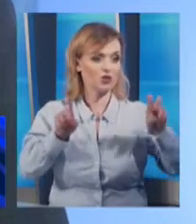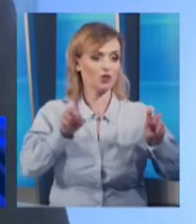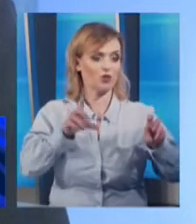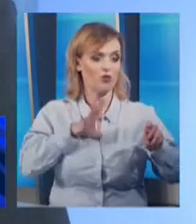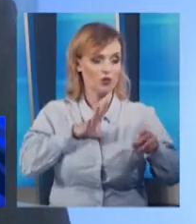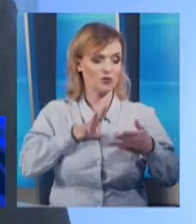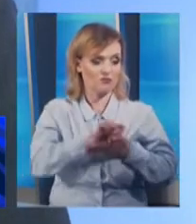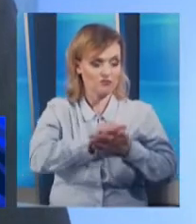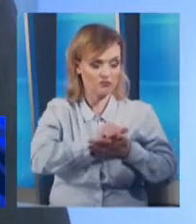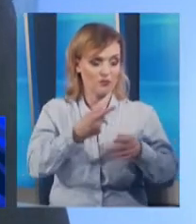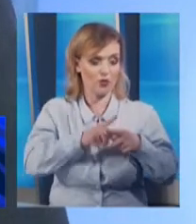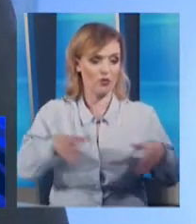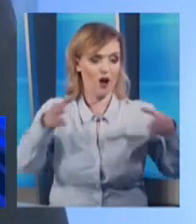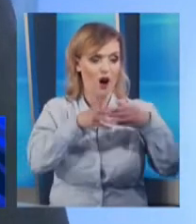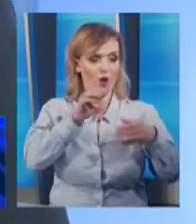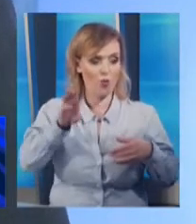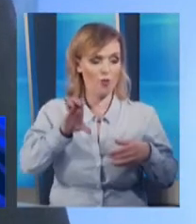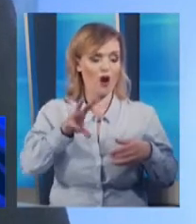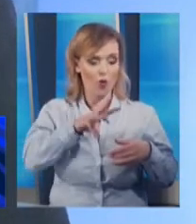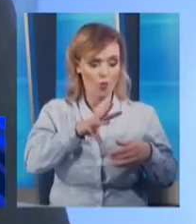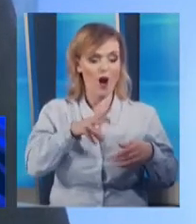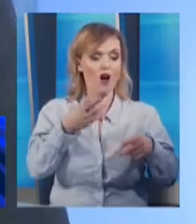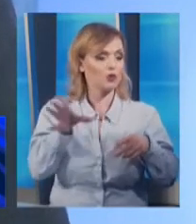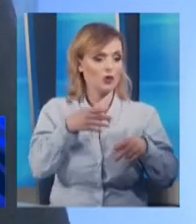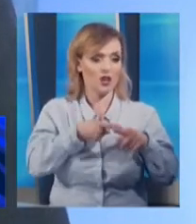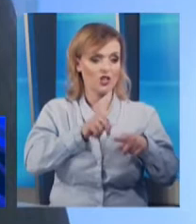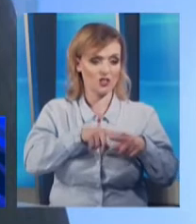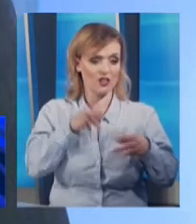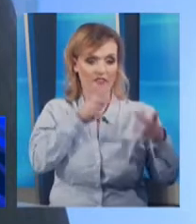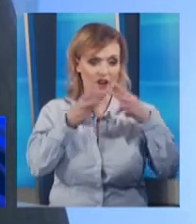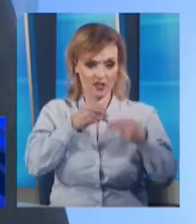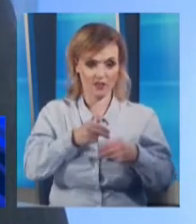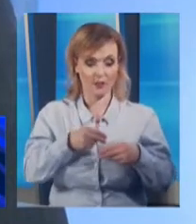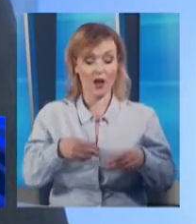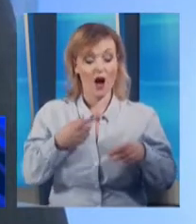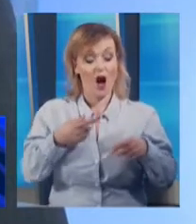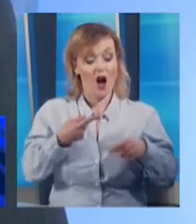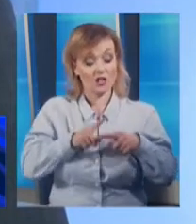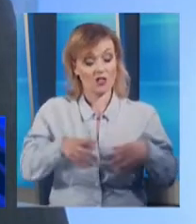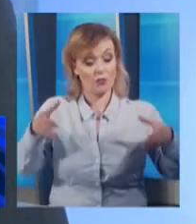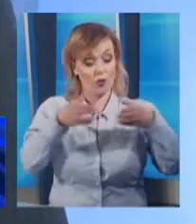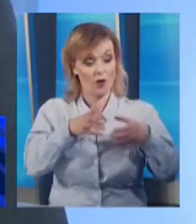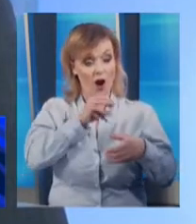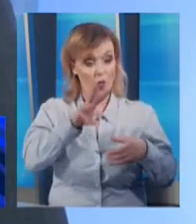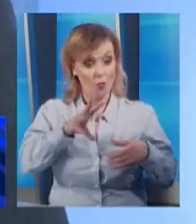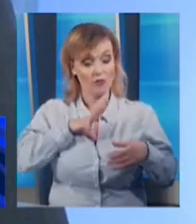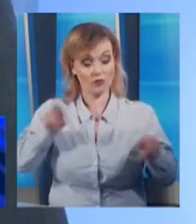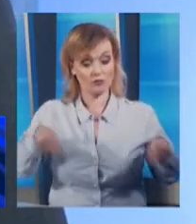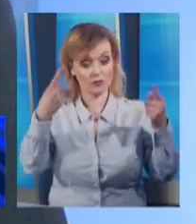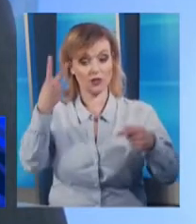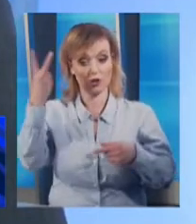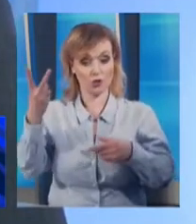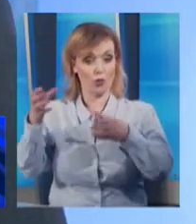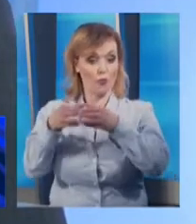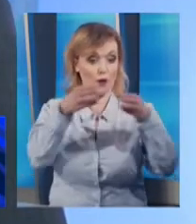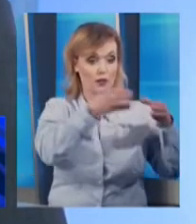este una falsă. Blocul acum a fost creat dintre două entități, da? Platforma DA și PAS,